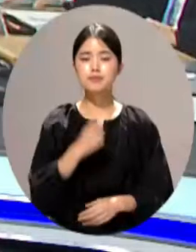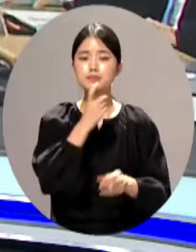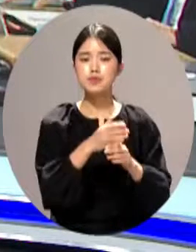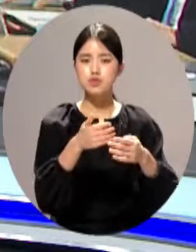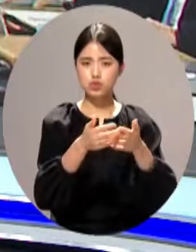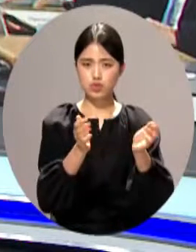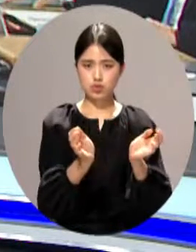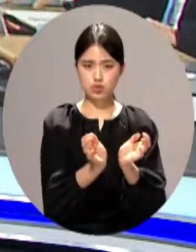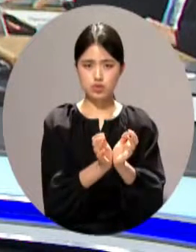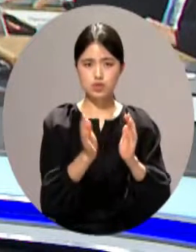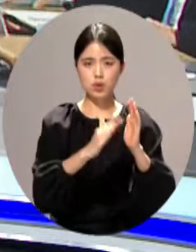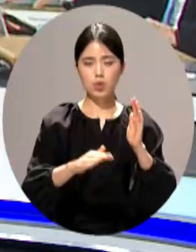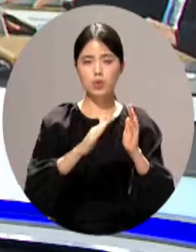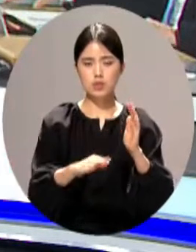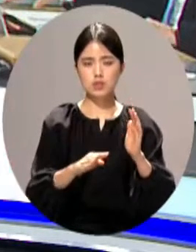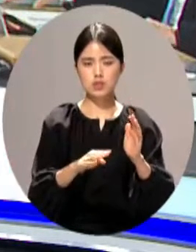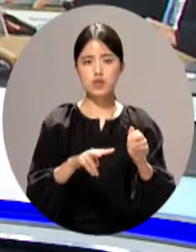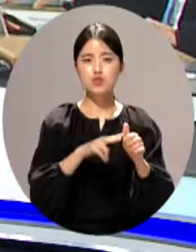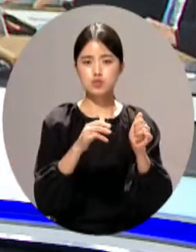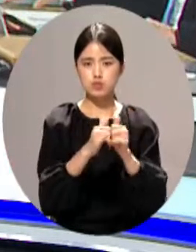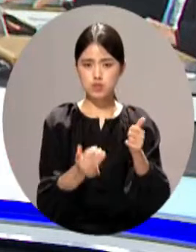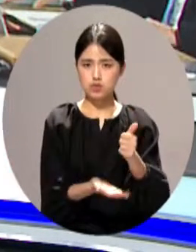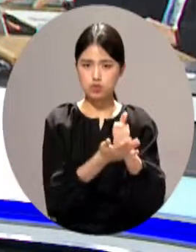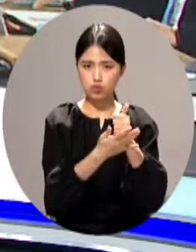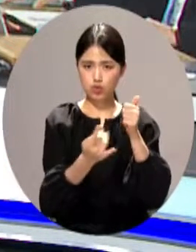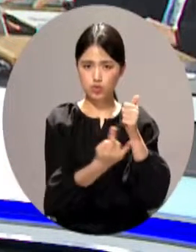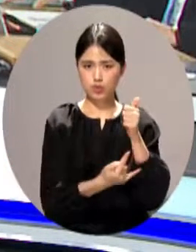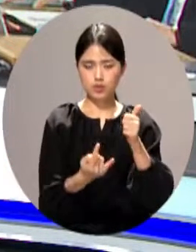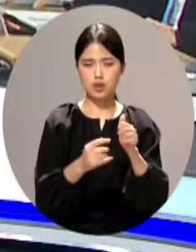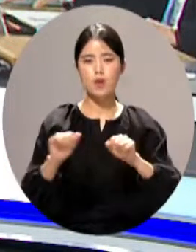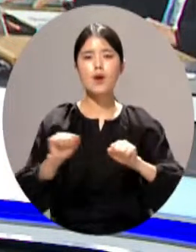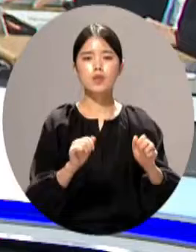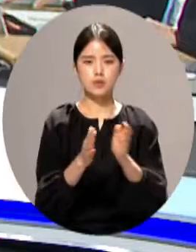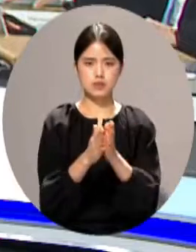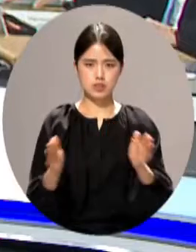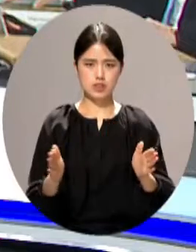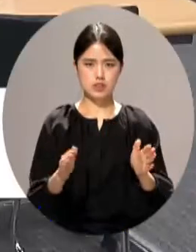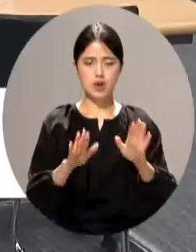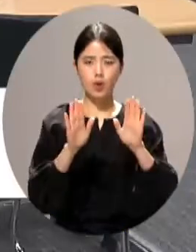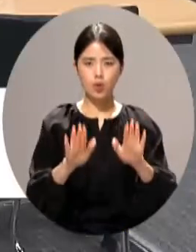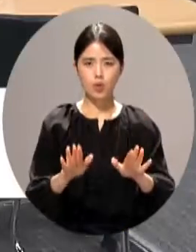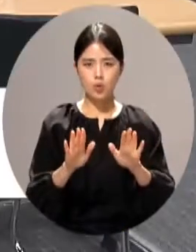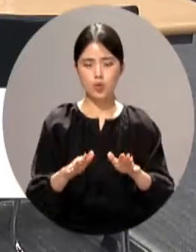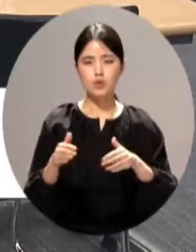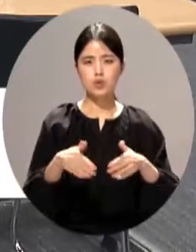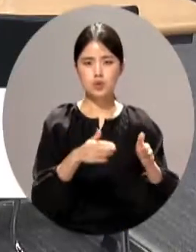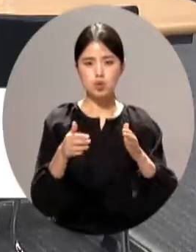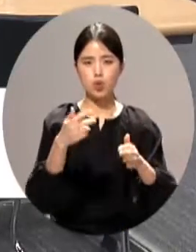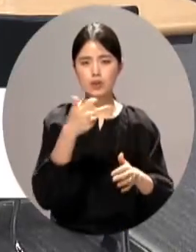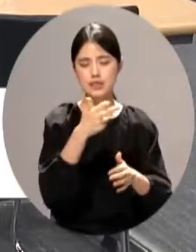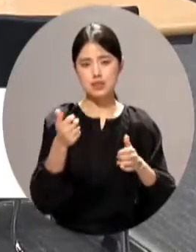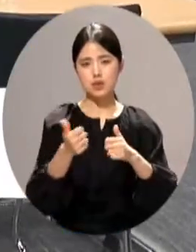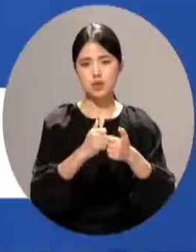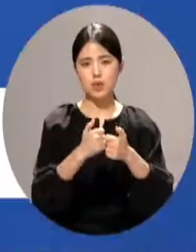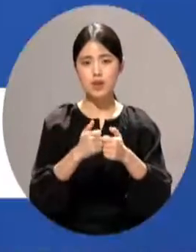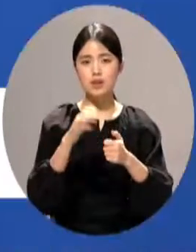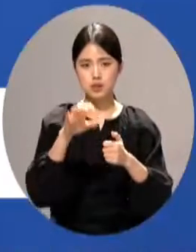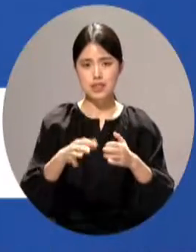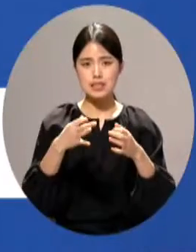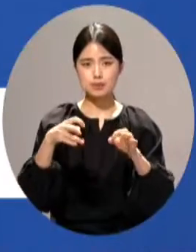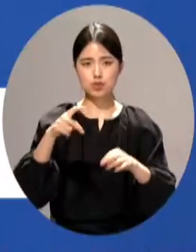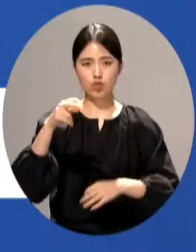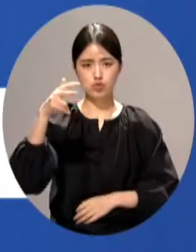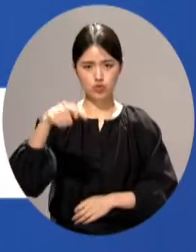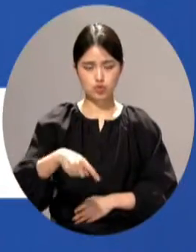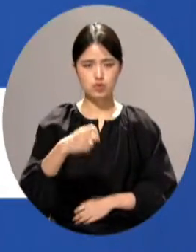민주당 도당 공직후보자 추천관리위원회가 활동에 나섰습니다. 공관위는 오늘 도당 대회실에서 김성주